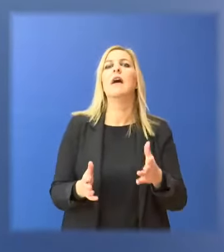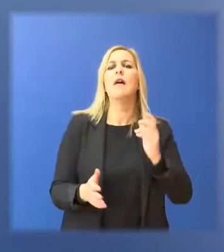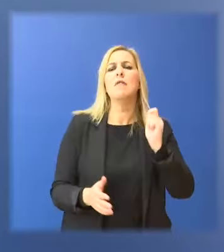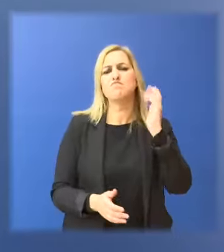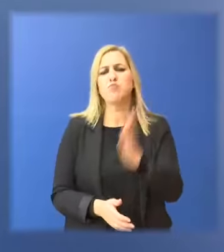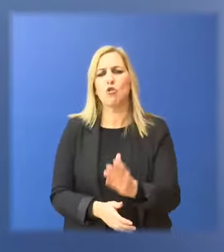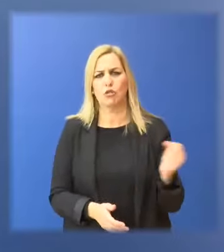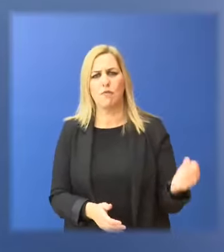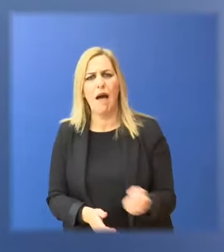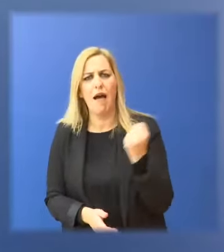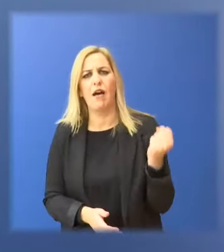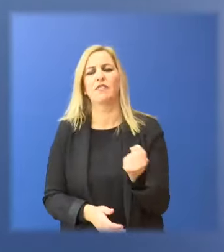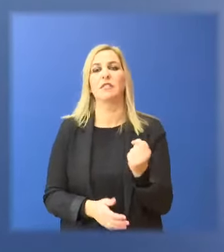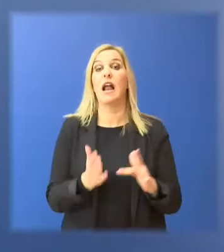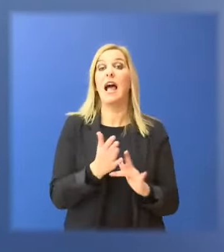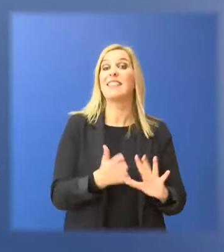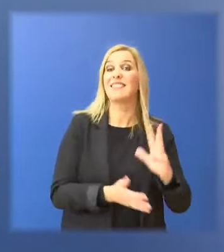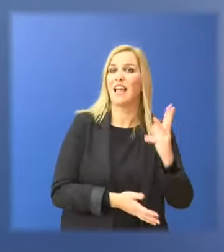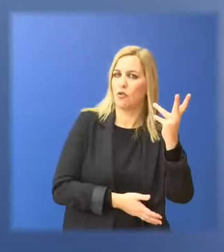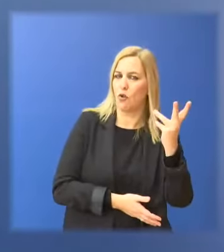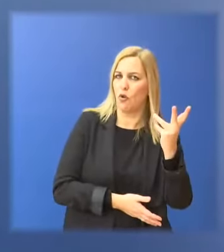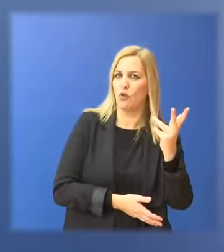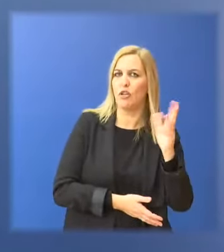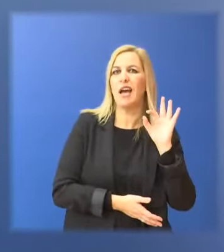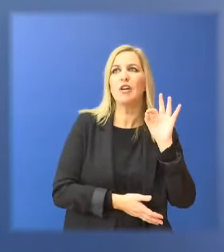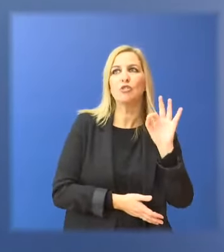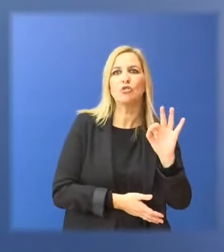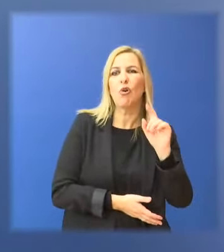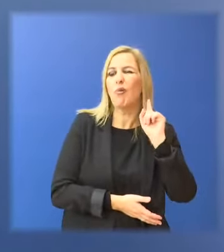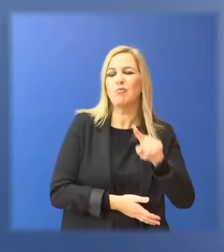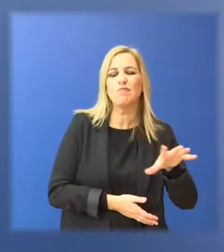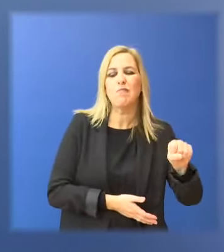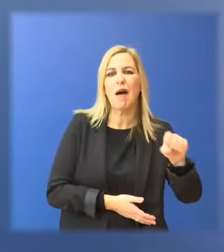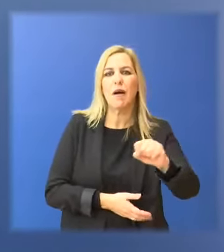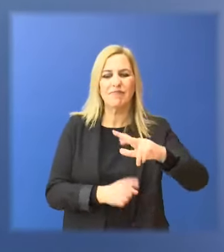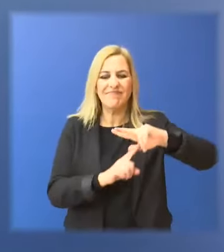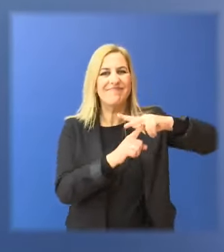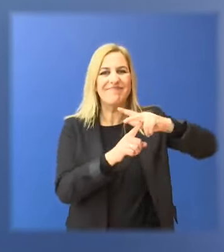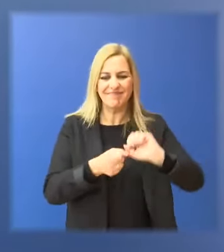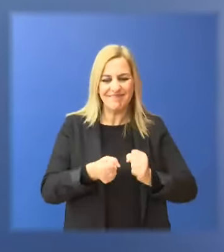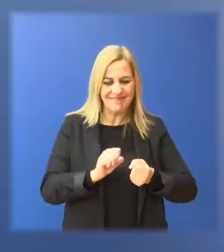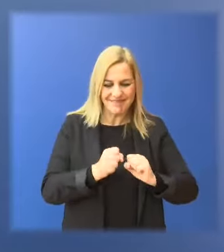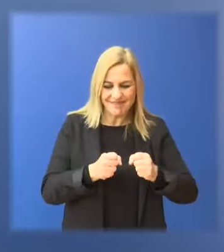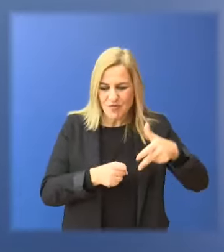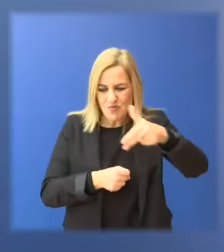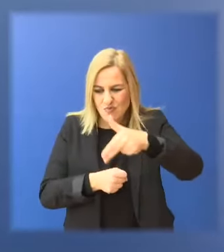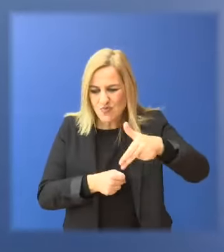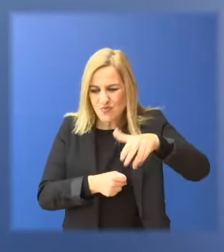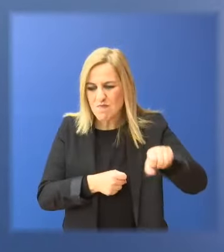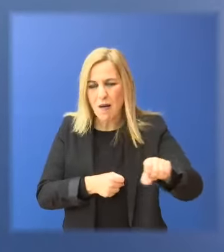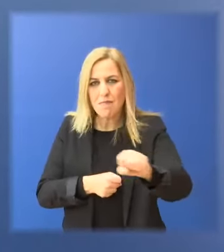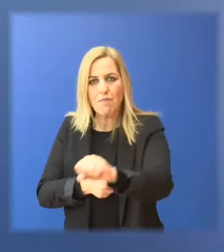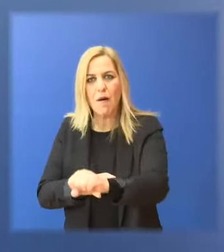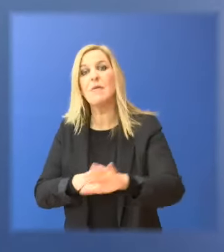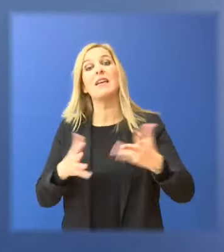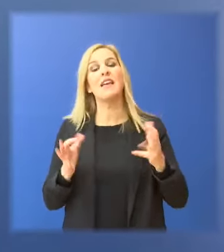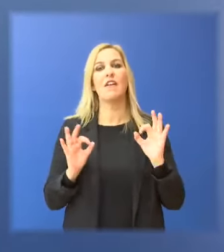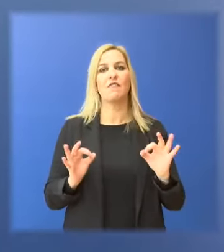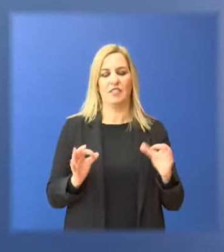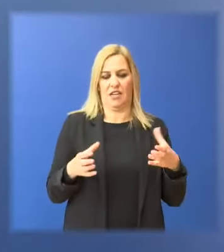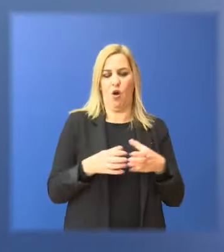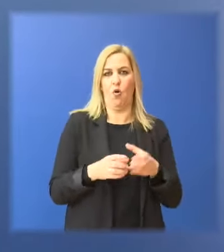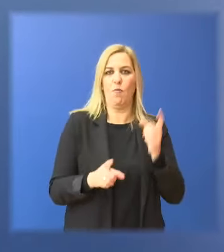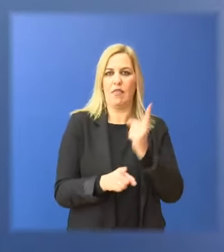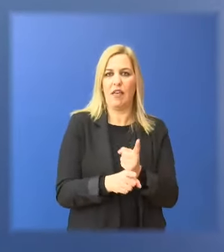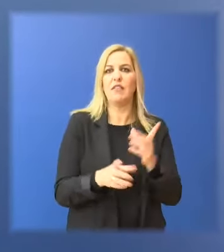προστήμων, αξιοποίηση τεχνολογίας για τον εντοπισμό όλων των παραβάσεων μέσω drones και τη συνεργασία με κλιμάκια ελέγχου της